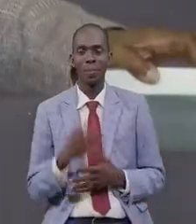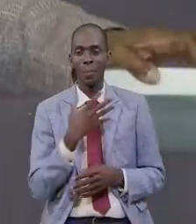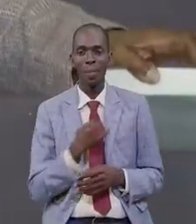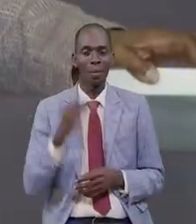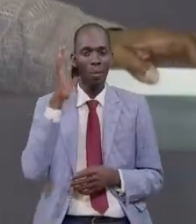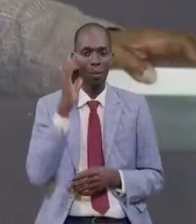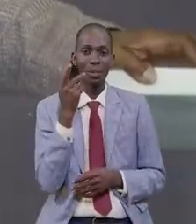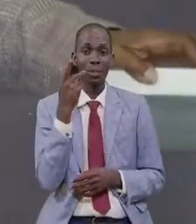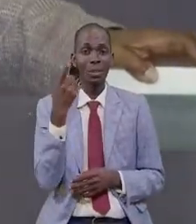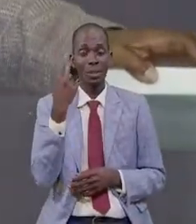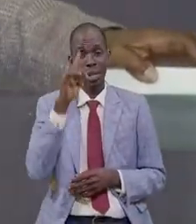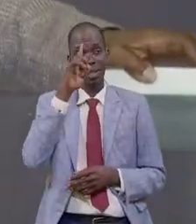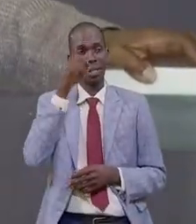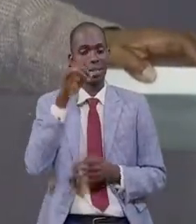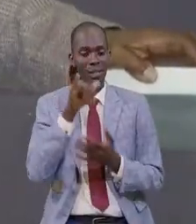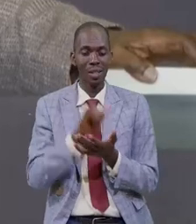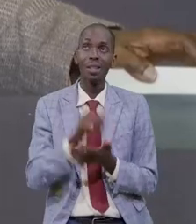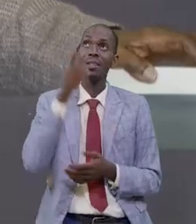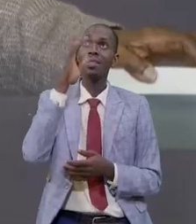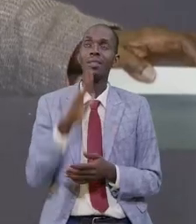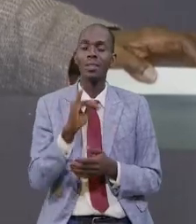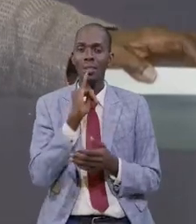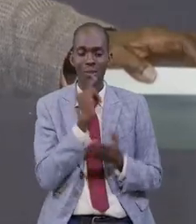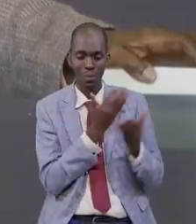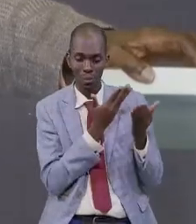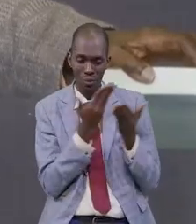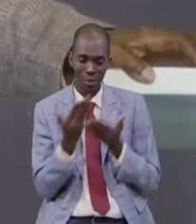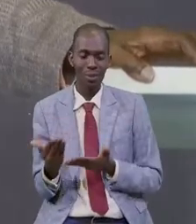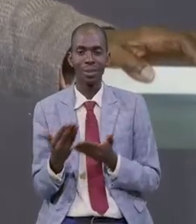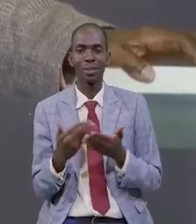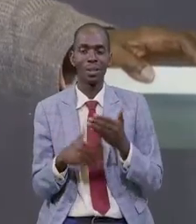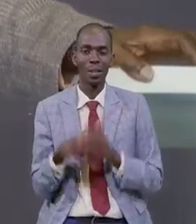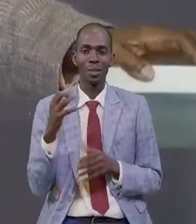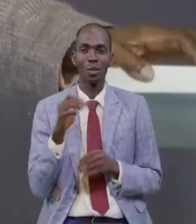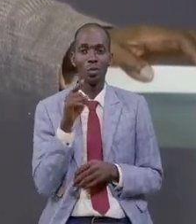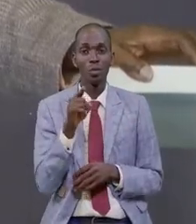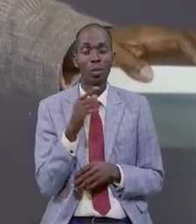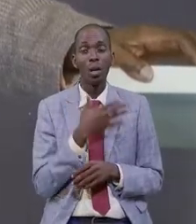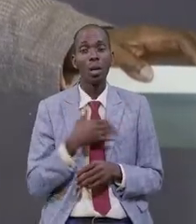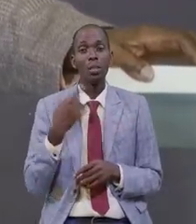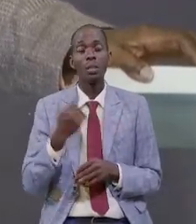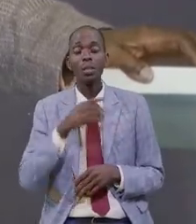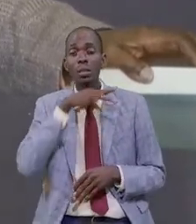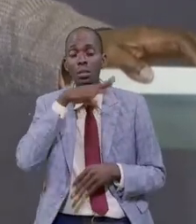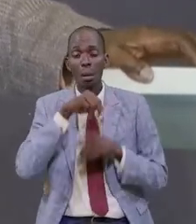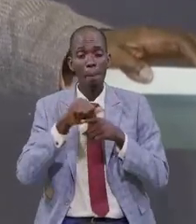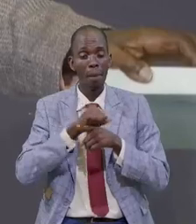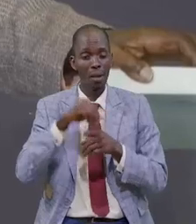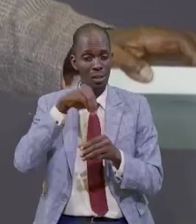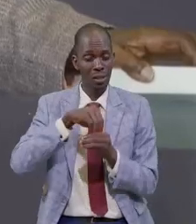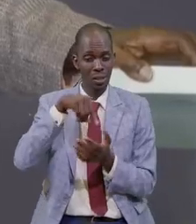amen et verra le talent que Dieu est en train de susciter et la corruption du